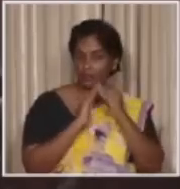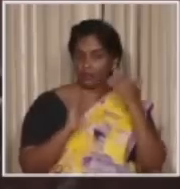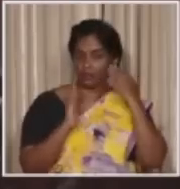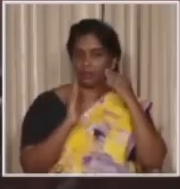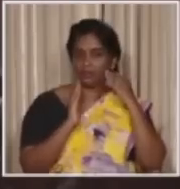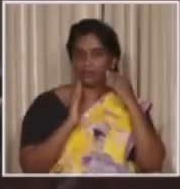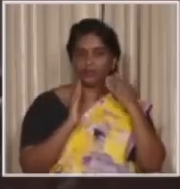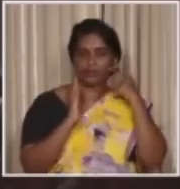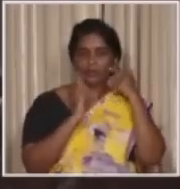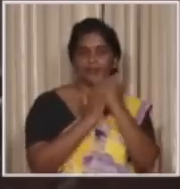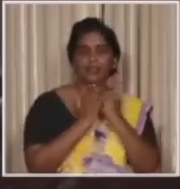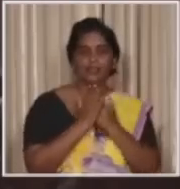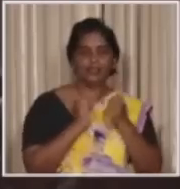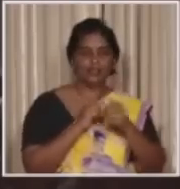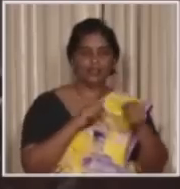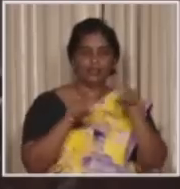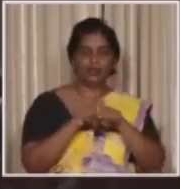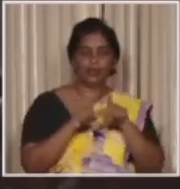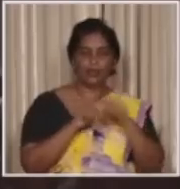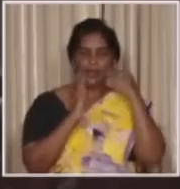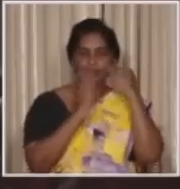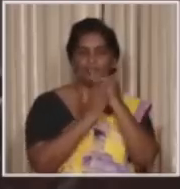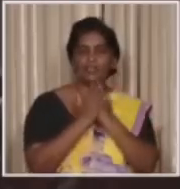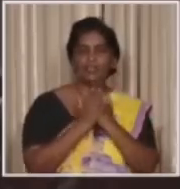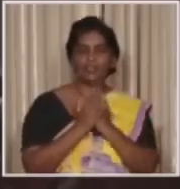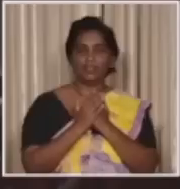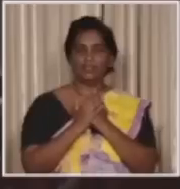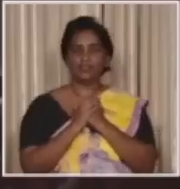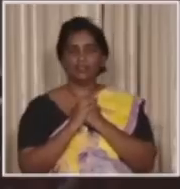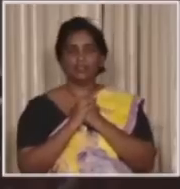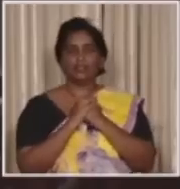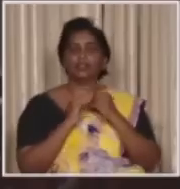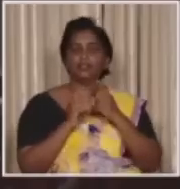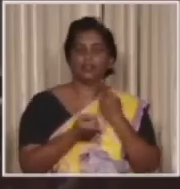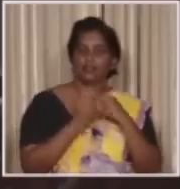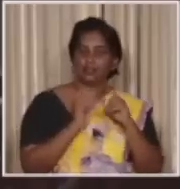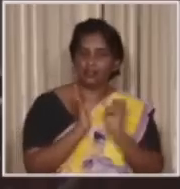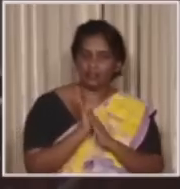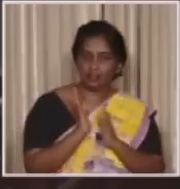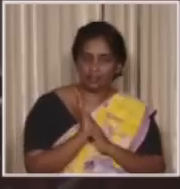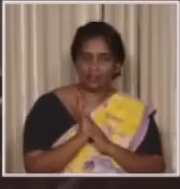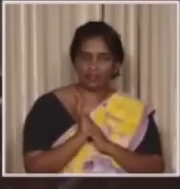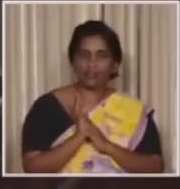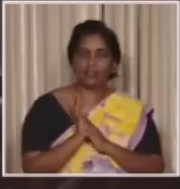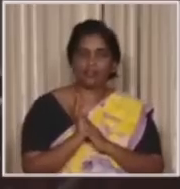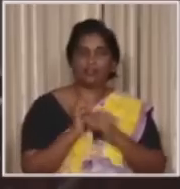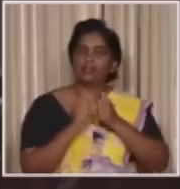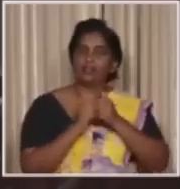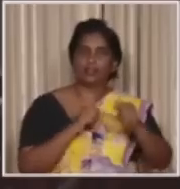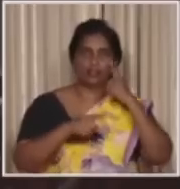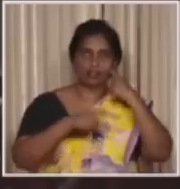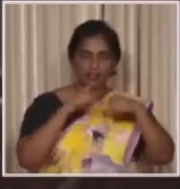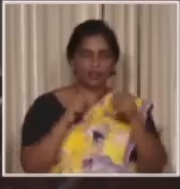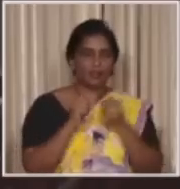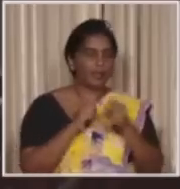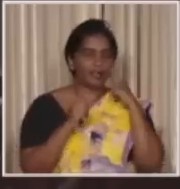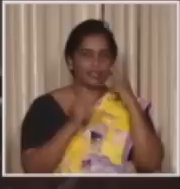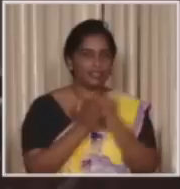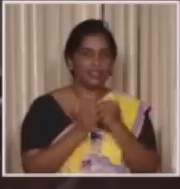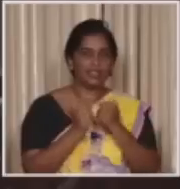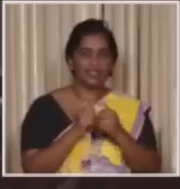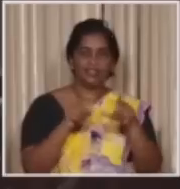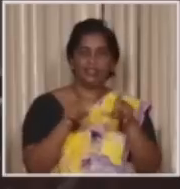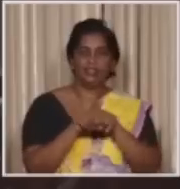attend meetings of the secretariat oversight committees with the approval of the relevant minister. ඊළඟට මේකේ පැහැදිලිව